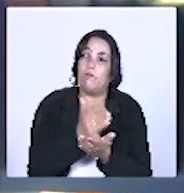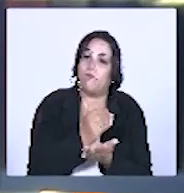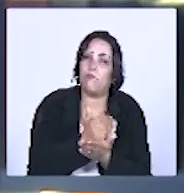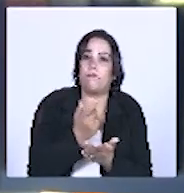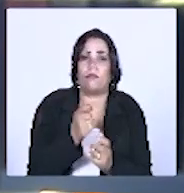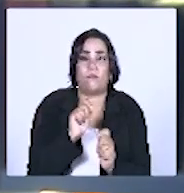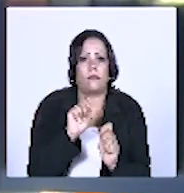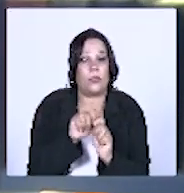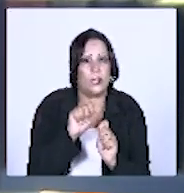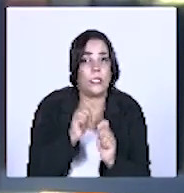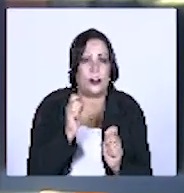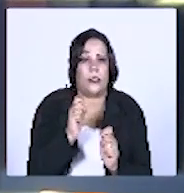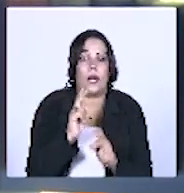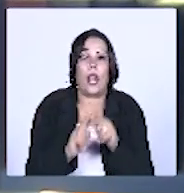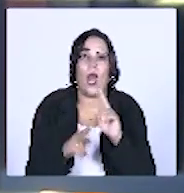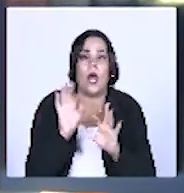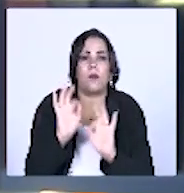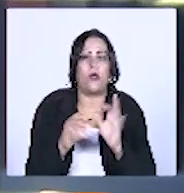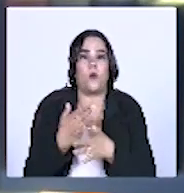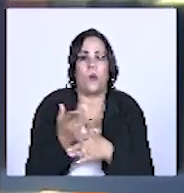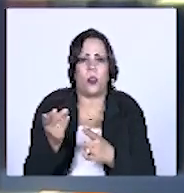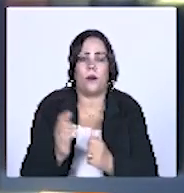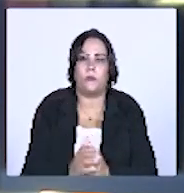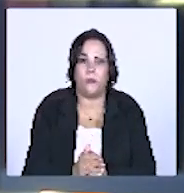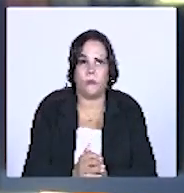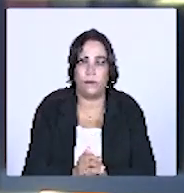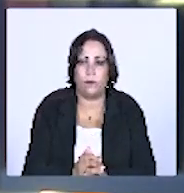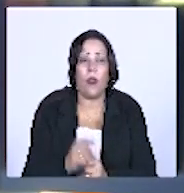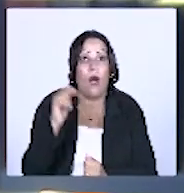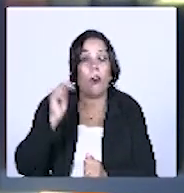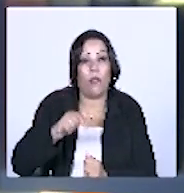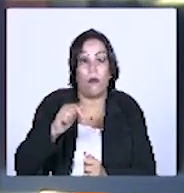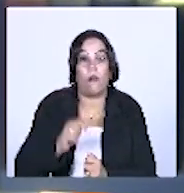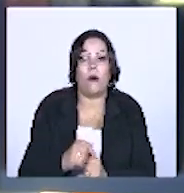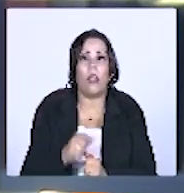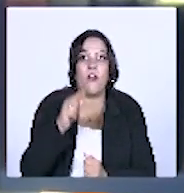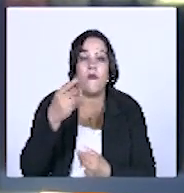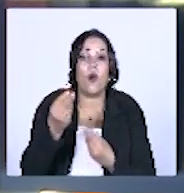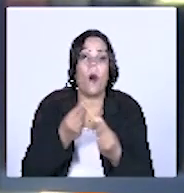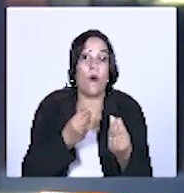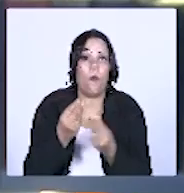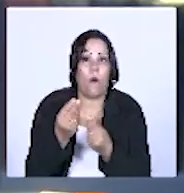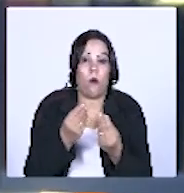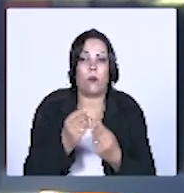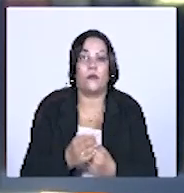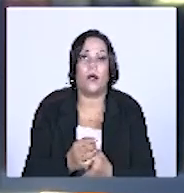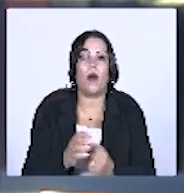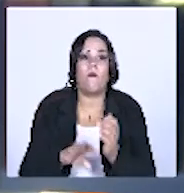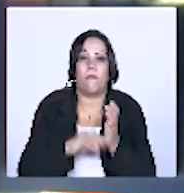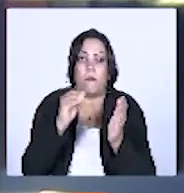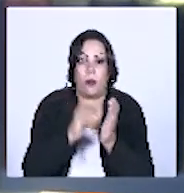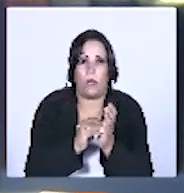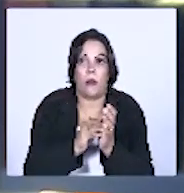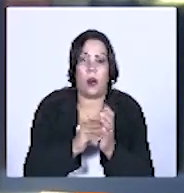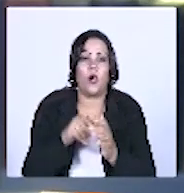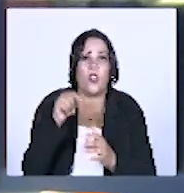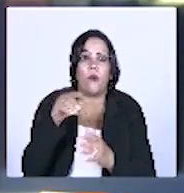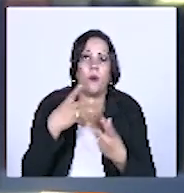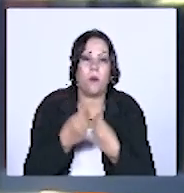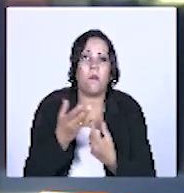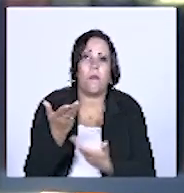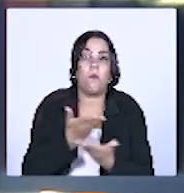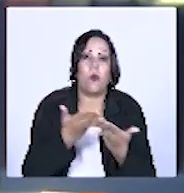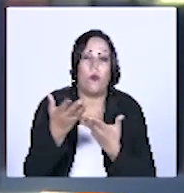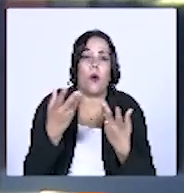تحسين هذه المنظومه النهارده في حوار بدا في اروقه الحوار